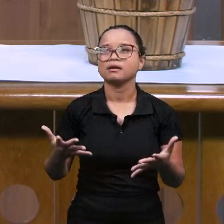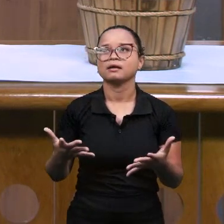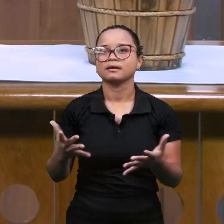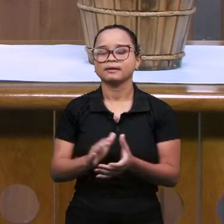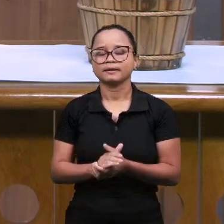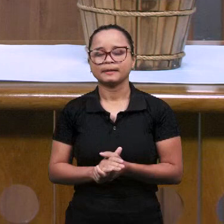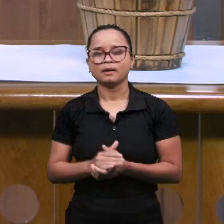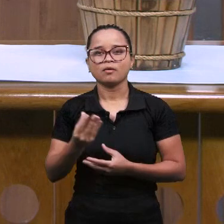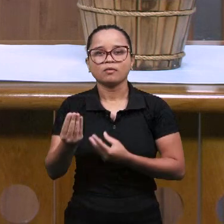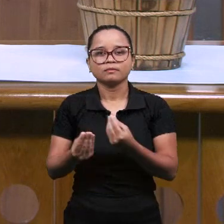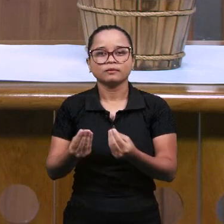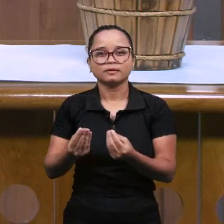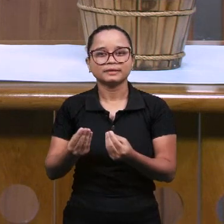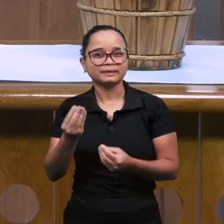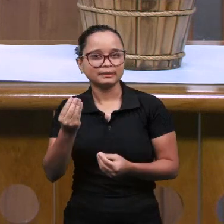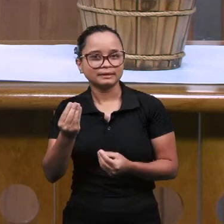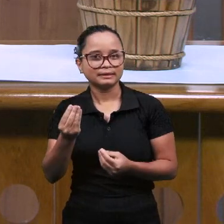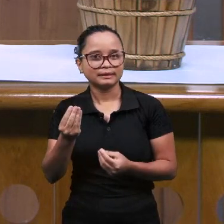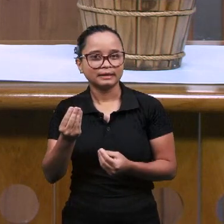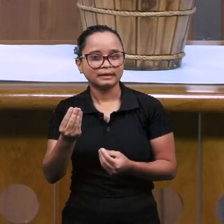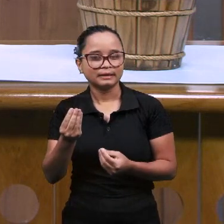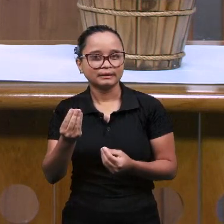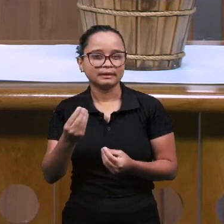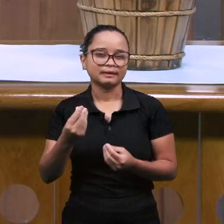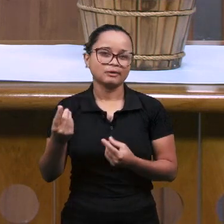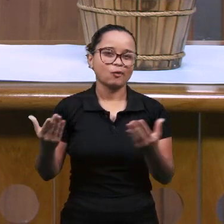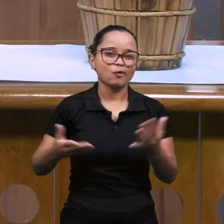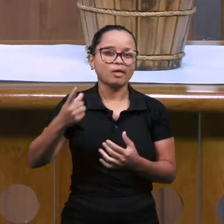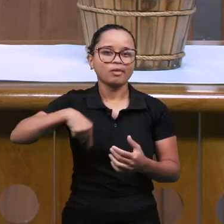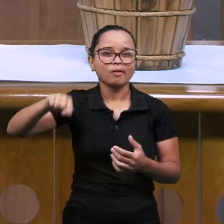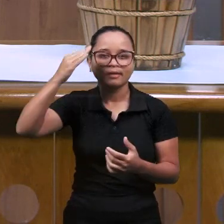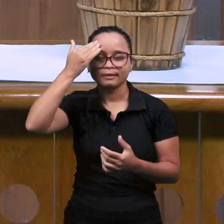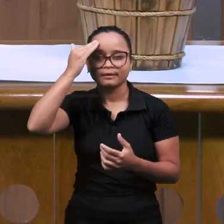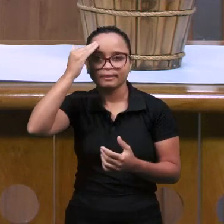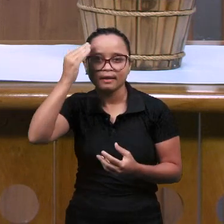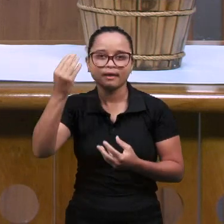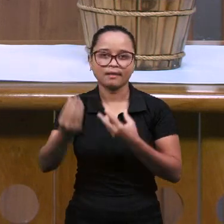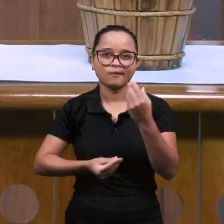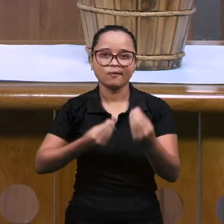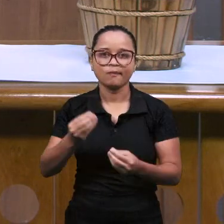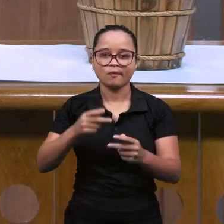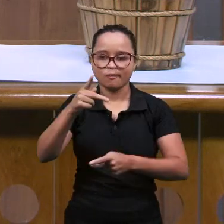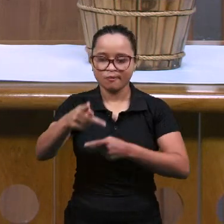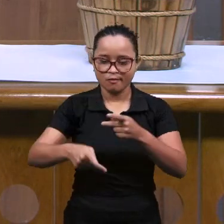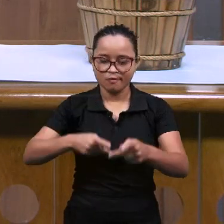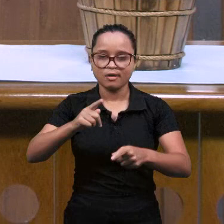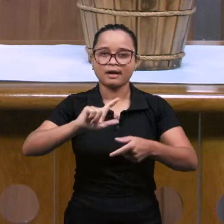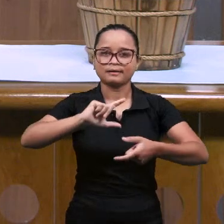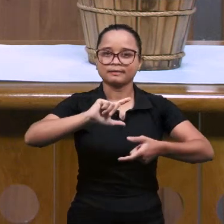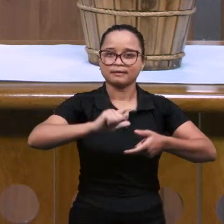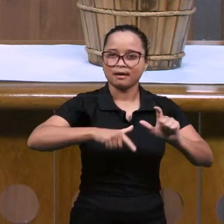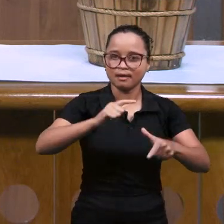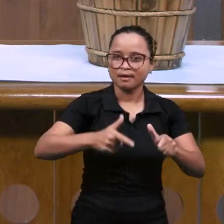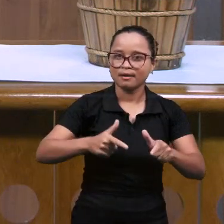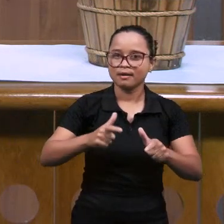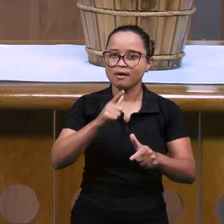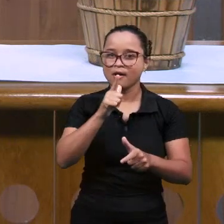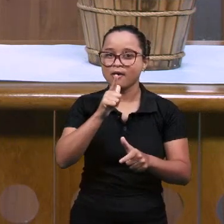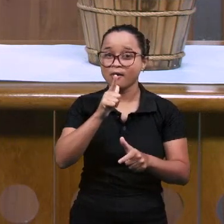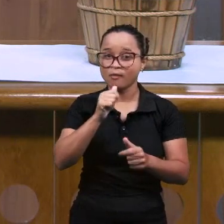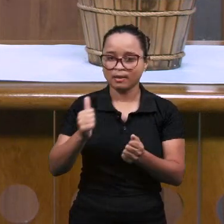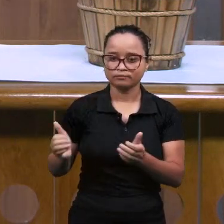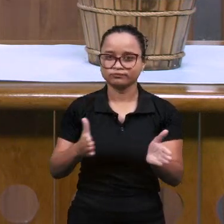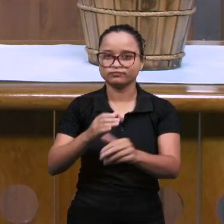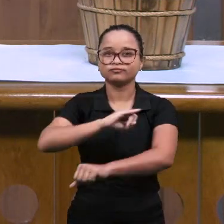traverser ce que aujourd'hui nous comprenons comme s'est passé avec Israël. Le passage du fleuve Jourdain. Nous